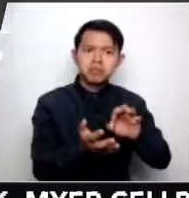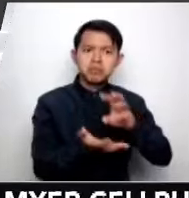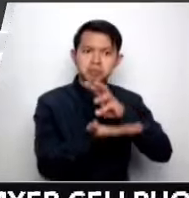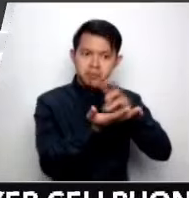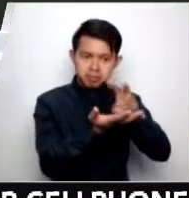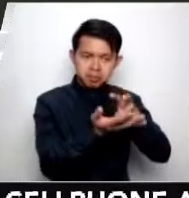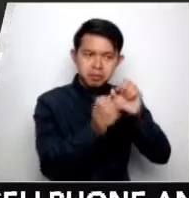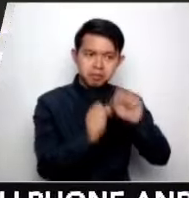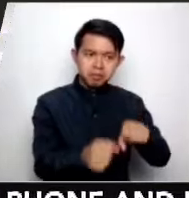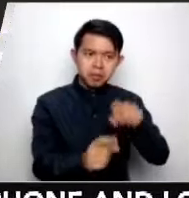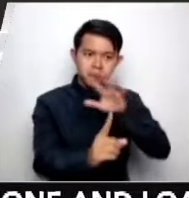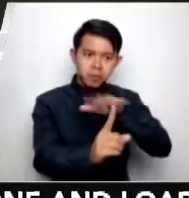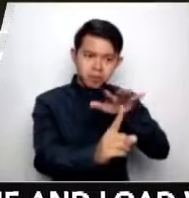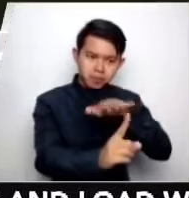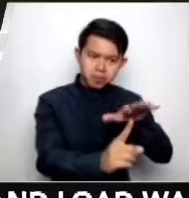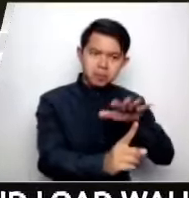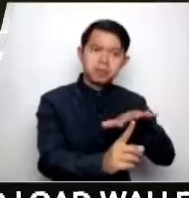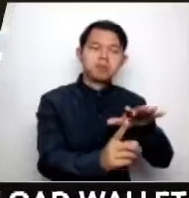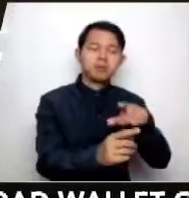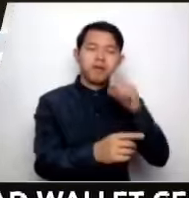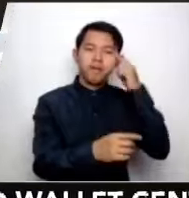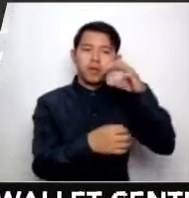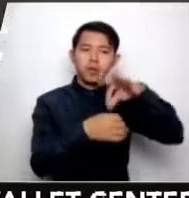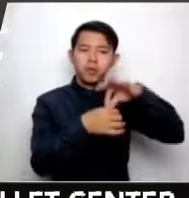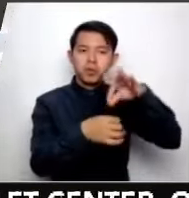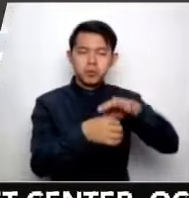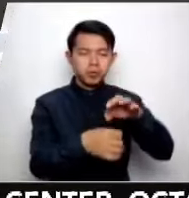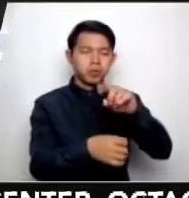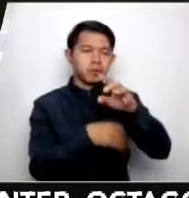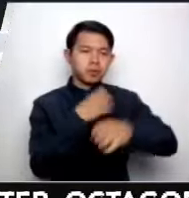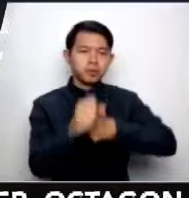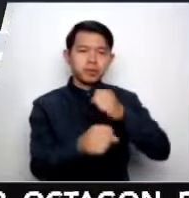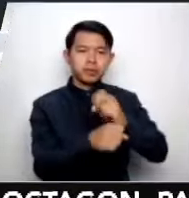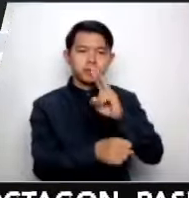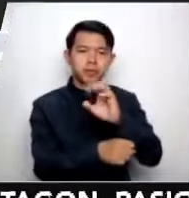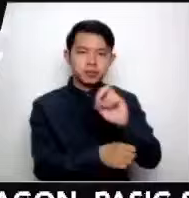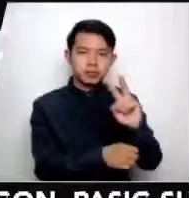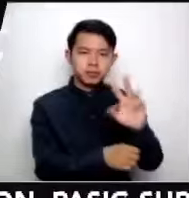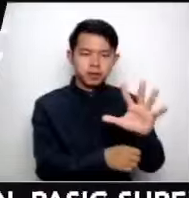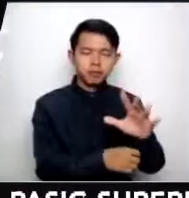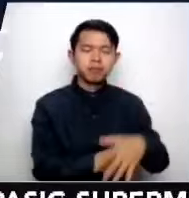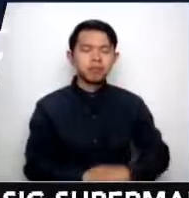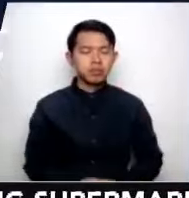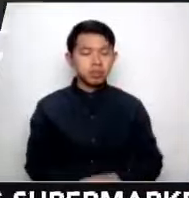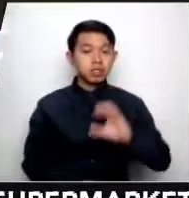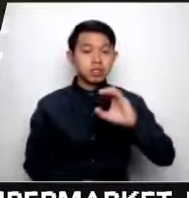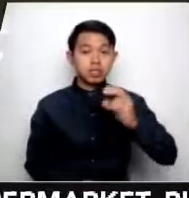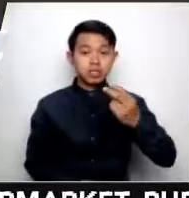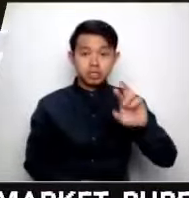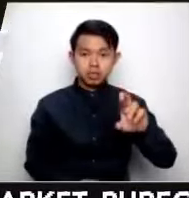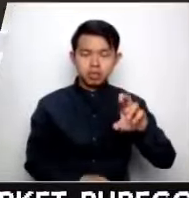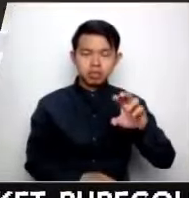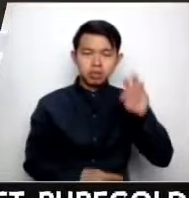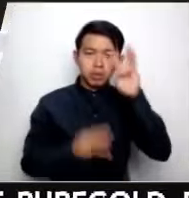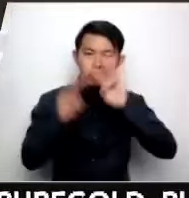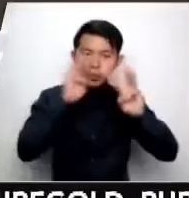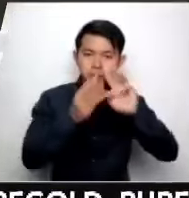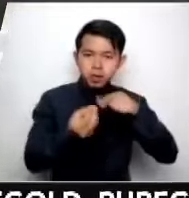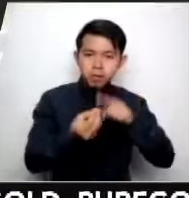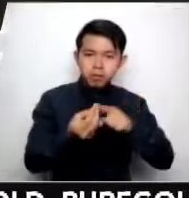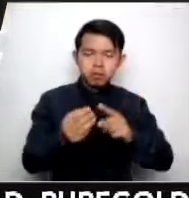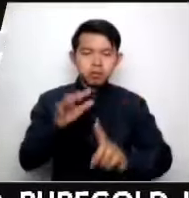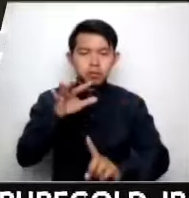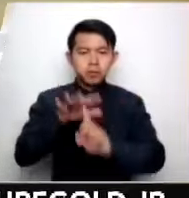2025 ang comission ng human rights naaalarma sa mga napapaulat na election related violence tayo ho ay